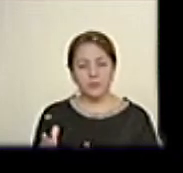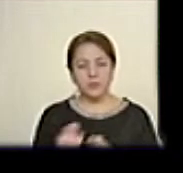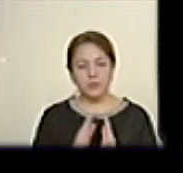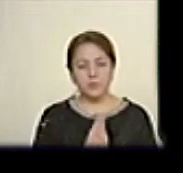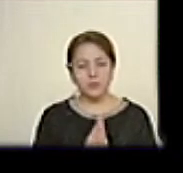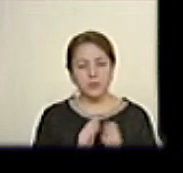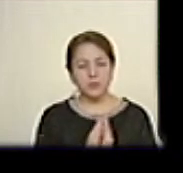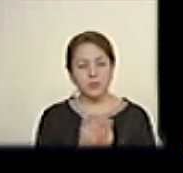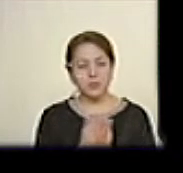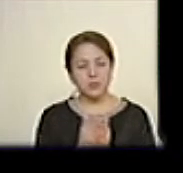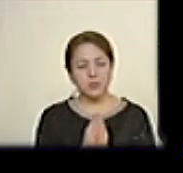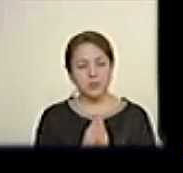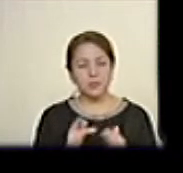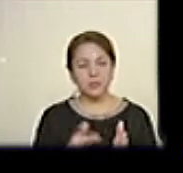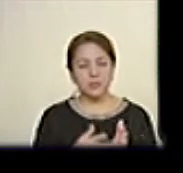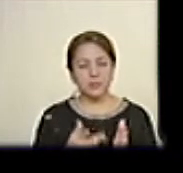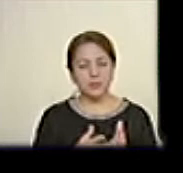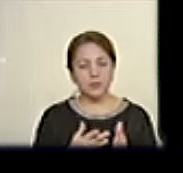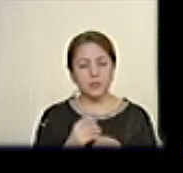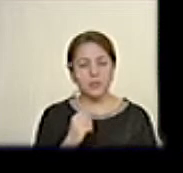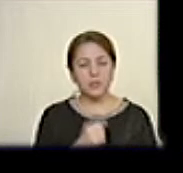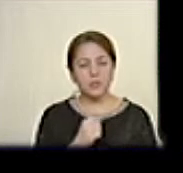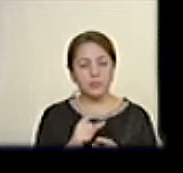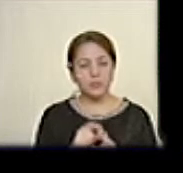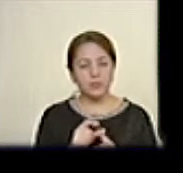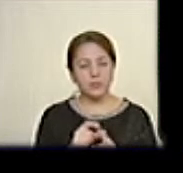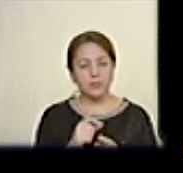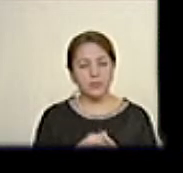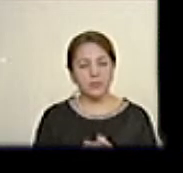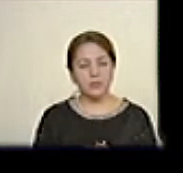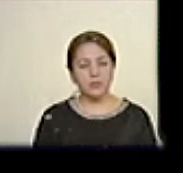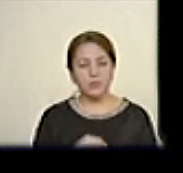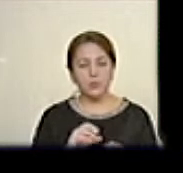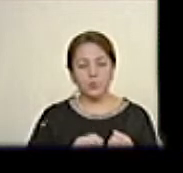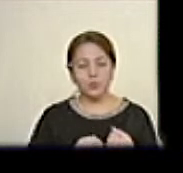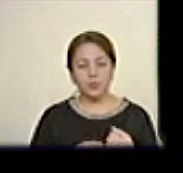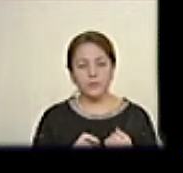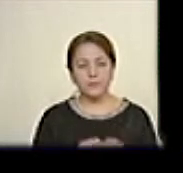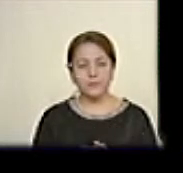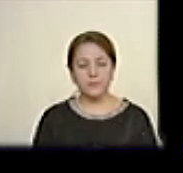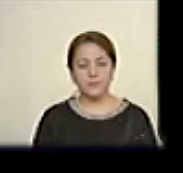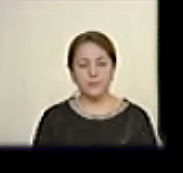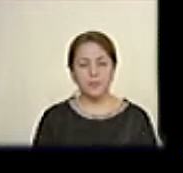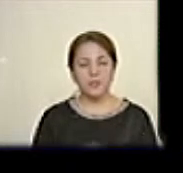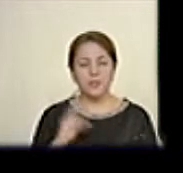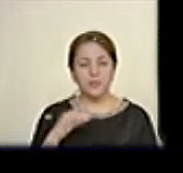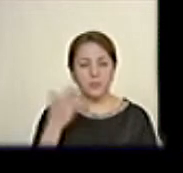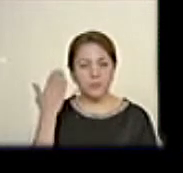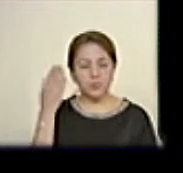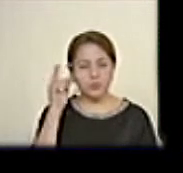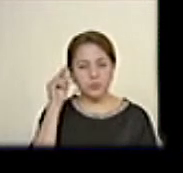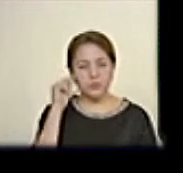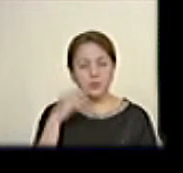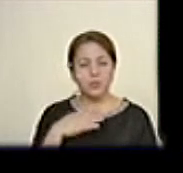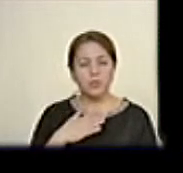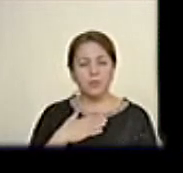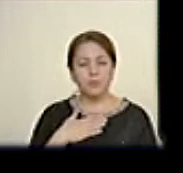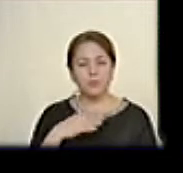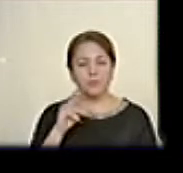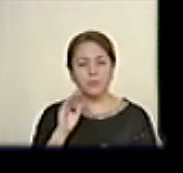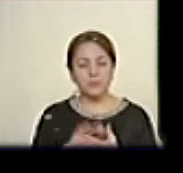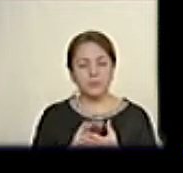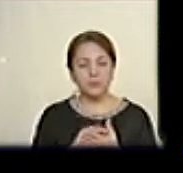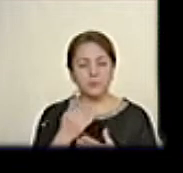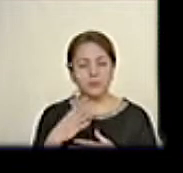пожалуйста, учебники, тетради, рабочие словарные, ручки. На прошлом уроке мы познакомились с